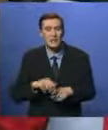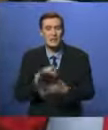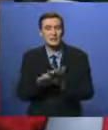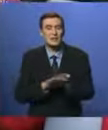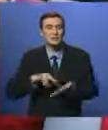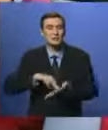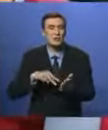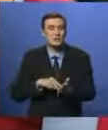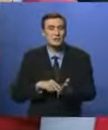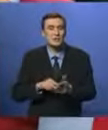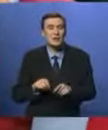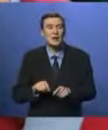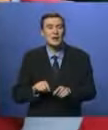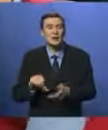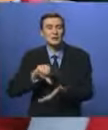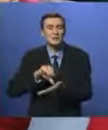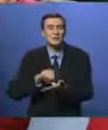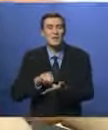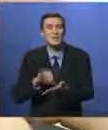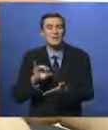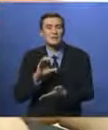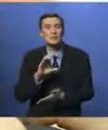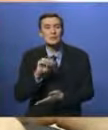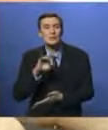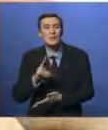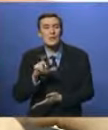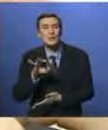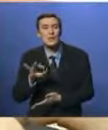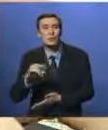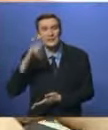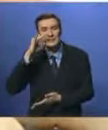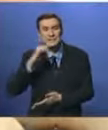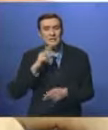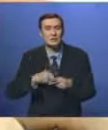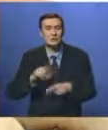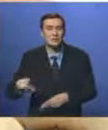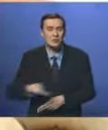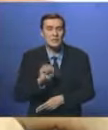дальнейшем планируется выход на народная ай пи о самрук энерго казахстан темир жолы и казатомпром